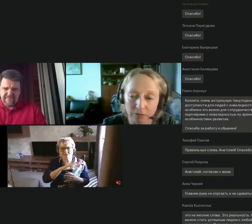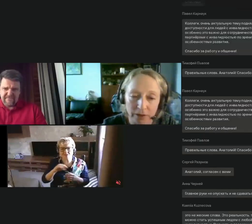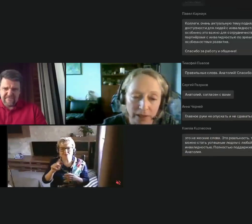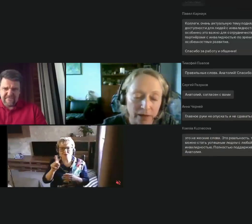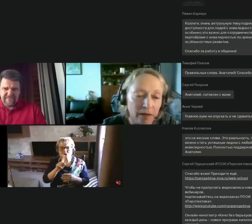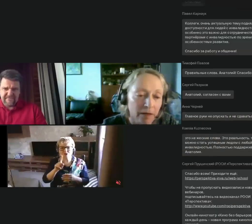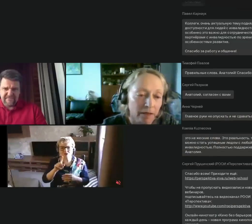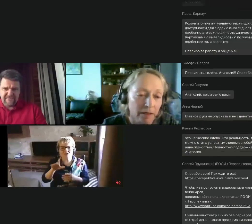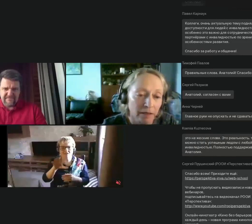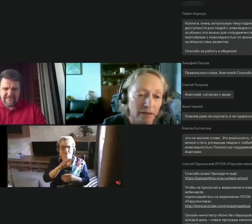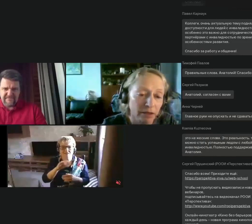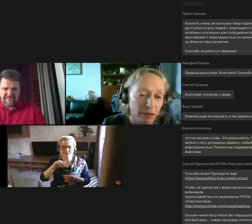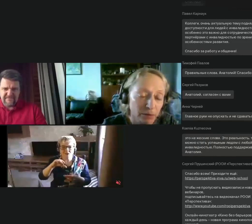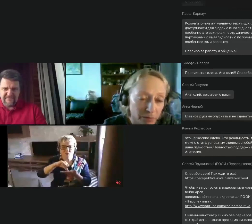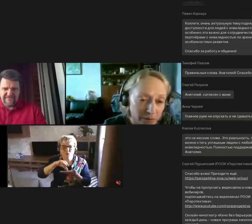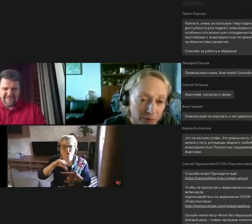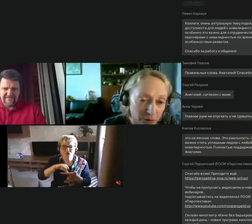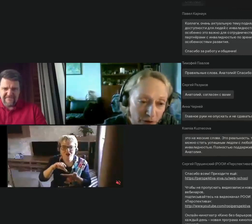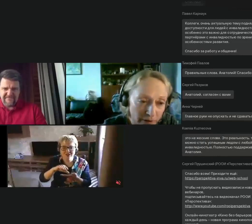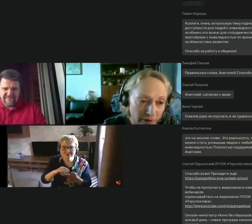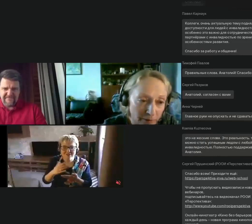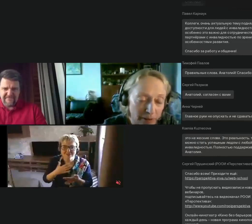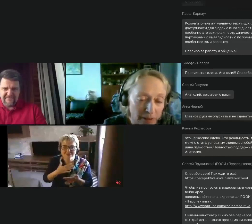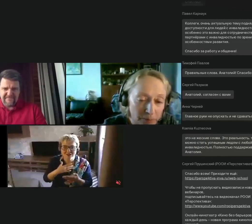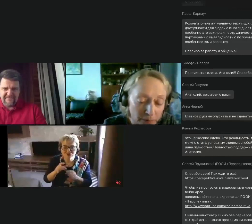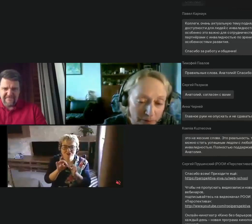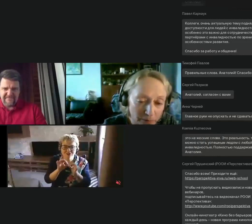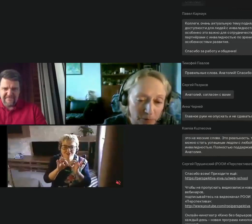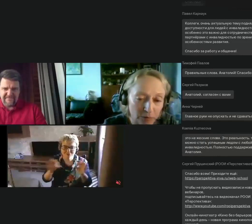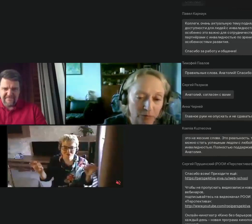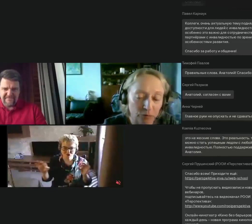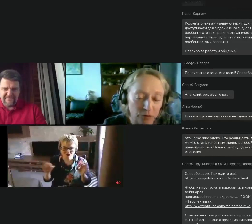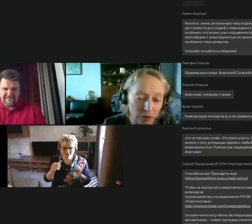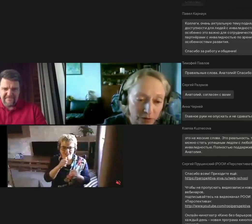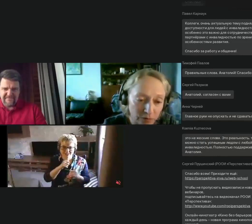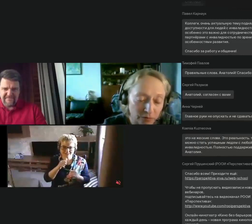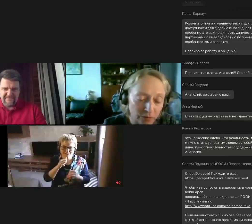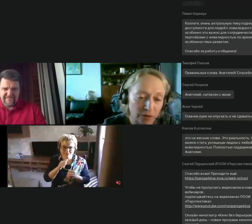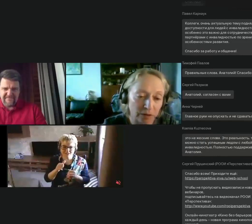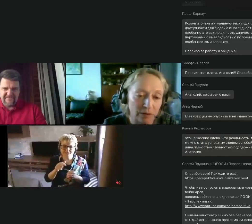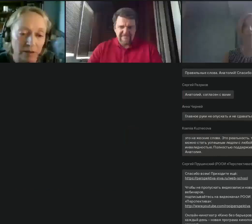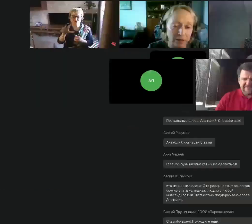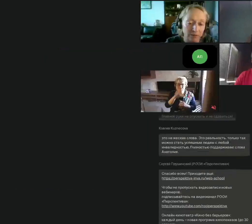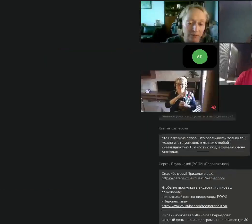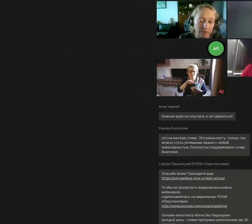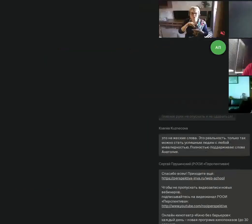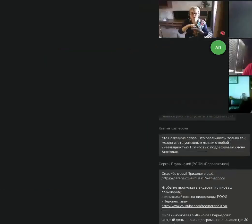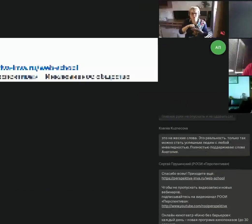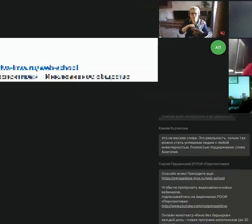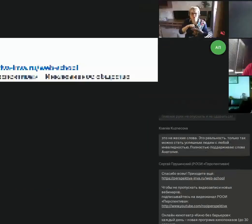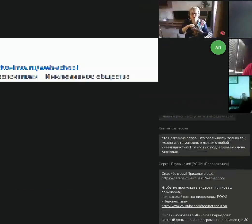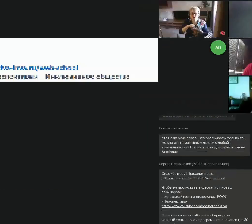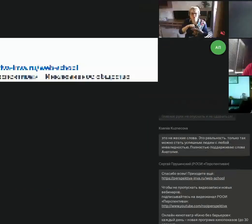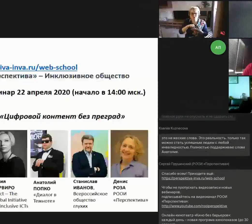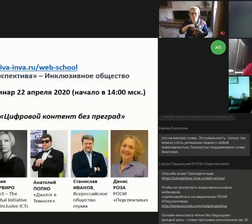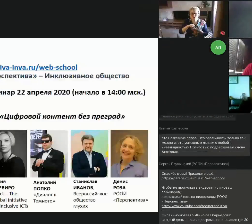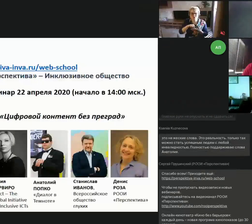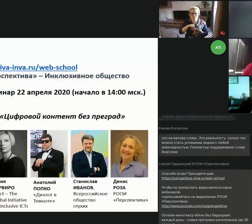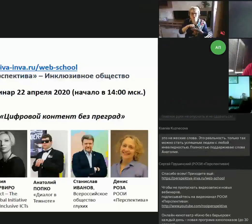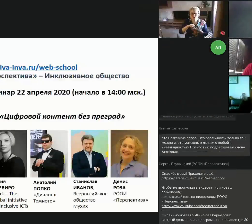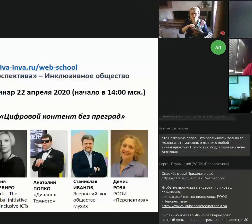участвовали нашим замечательным экспертам, что вы участвовали в своей рассказе.